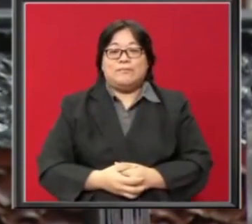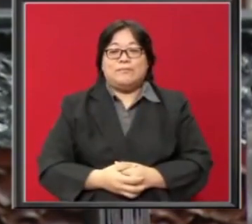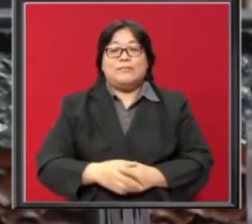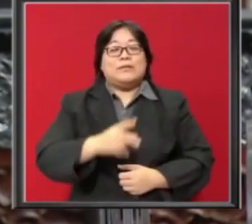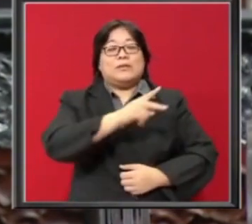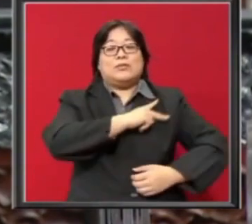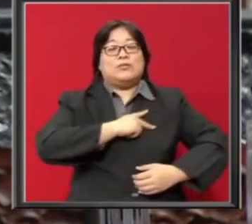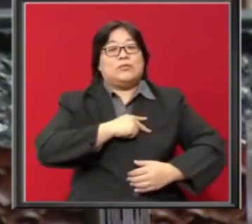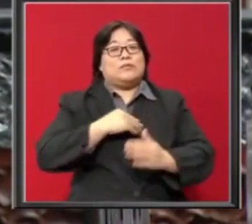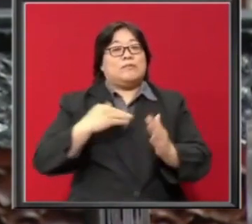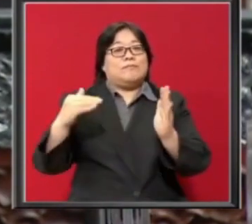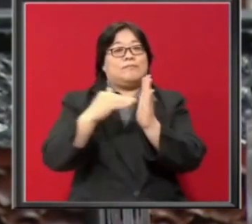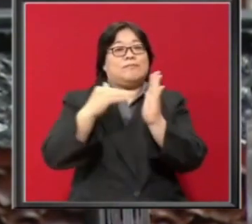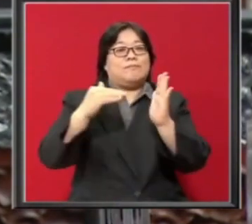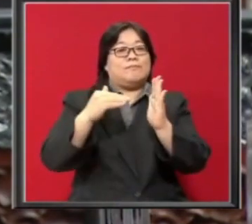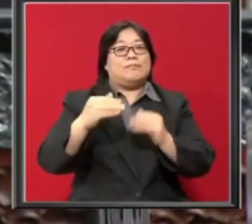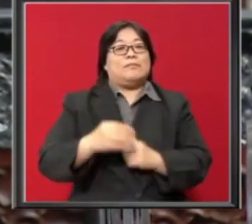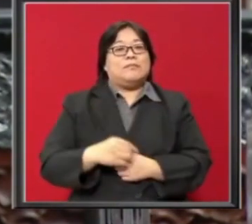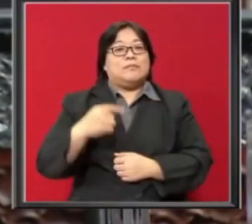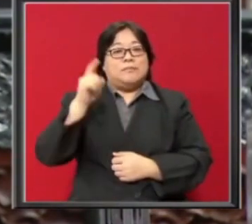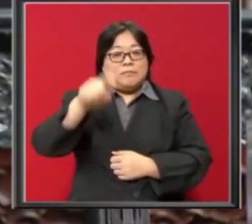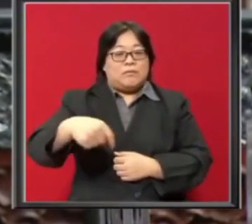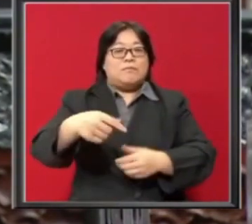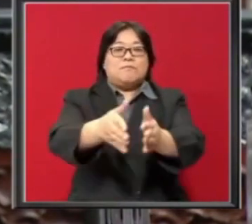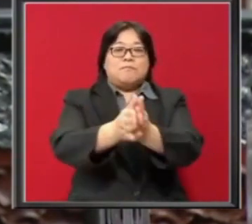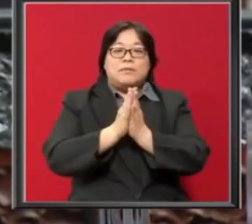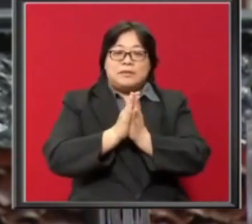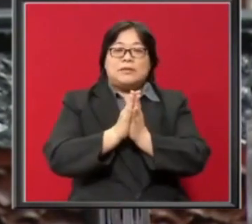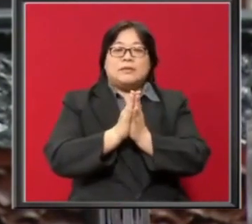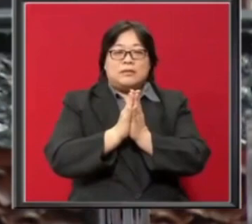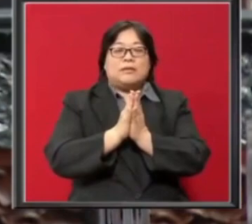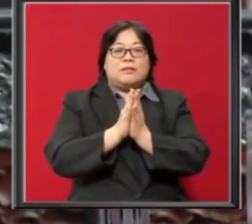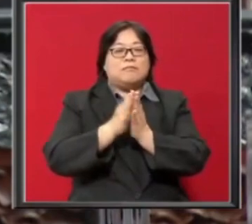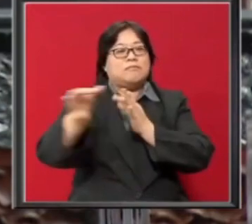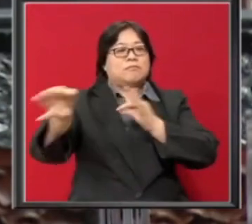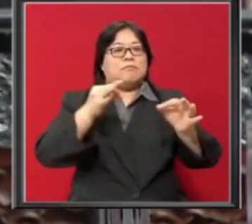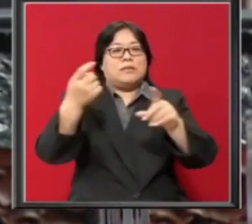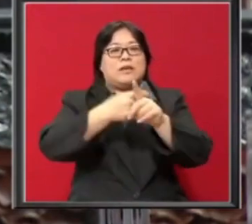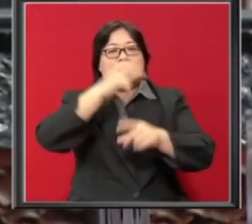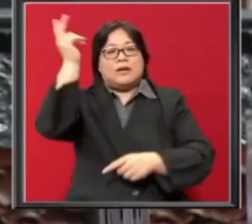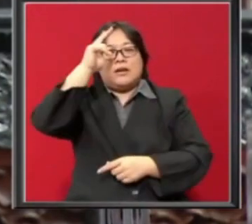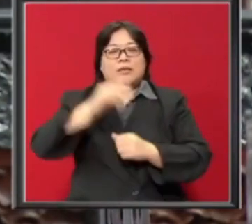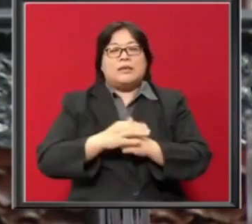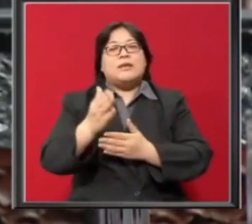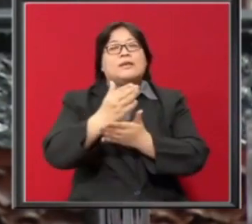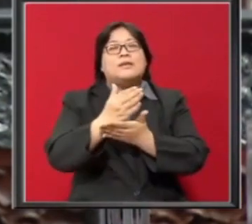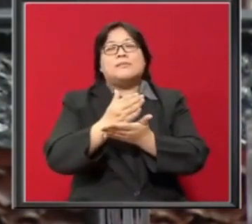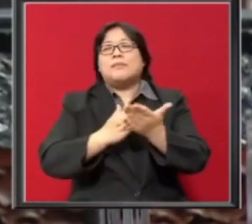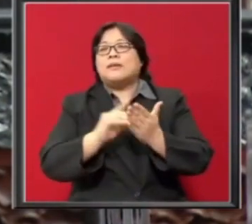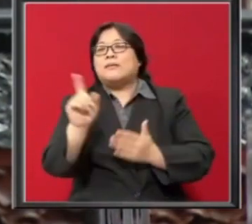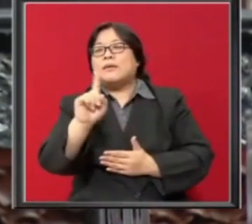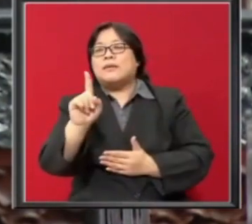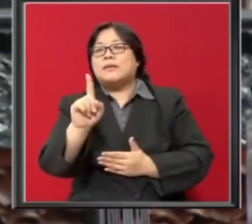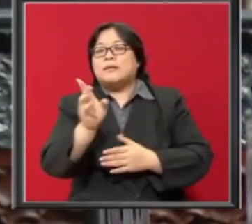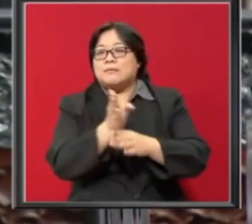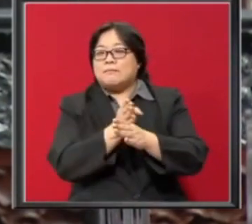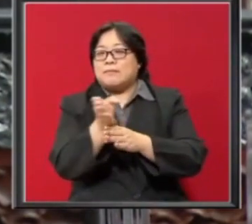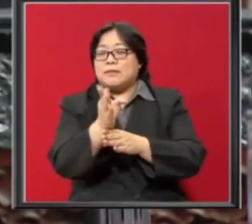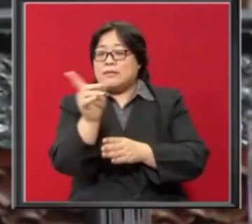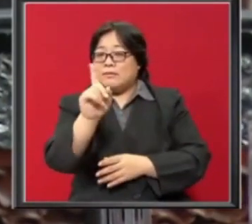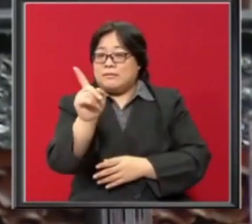Hai ketua pembangkang yang harus kita tuntut penjelasan daripada kerajaan ialah sektor manakah